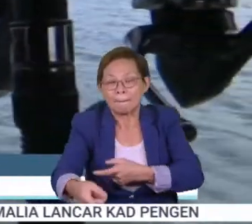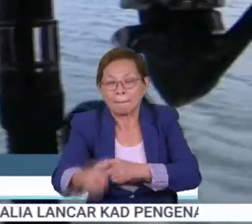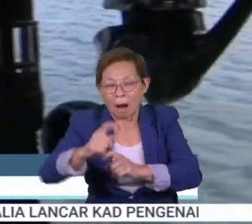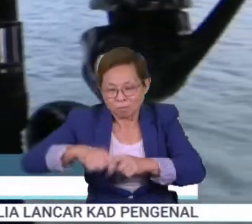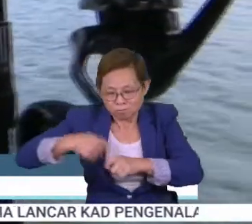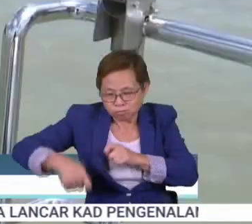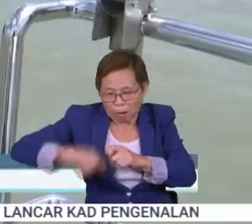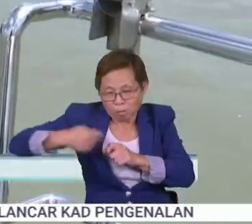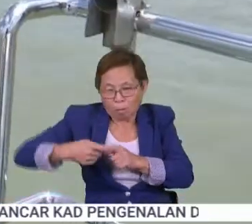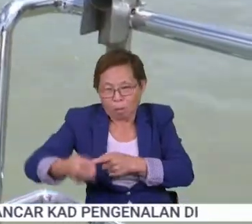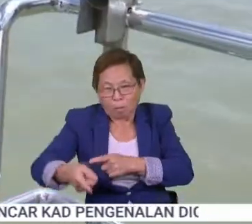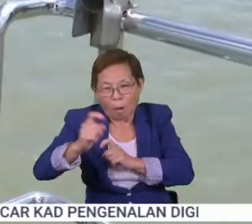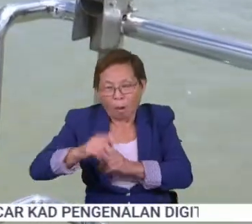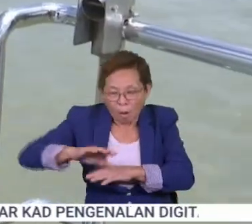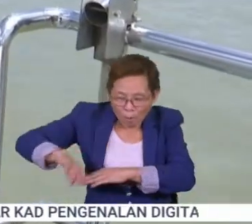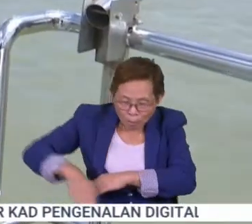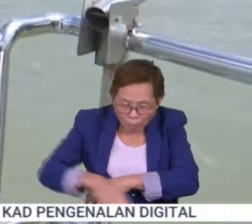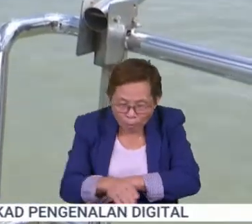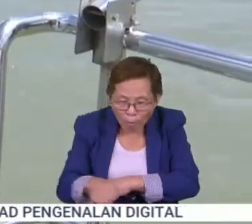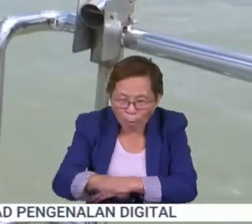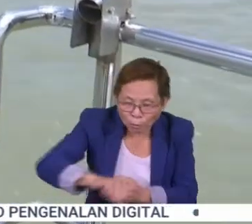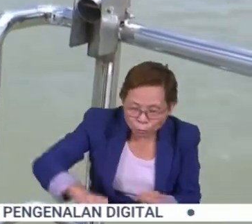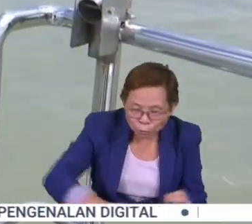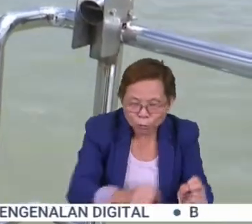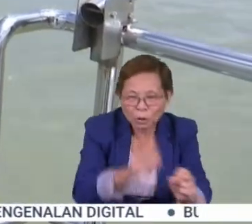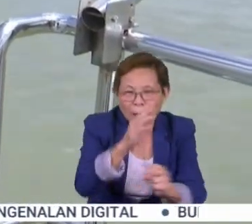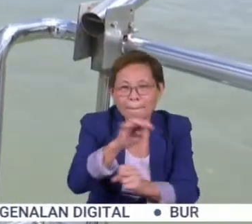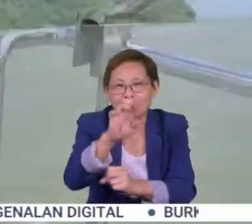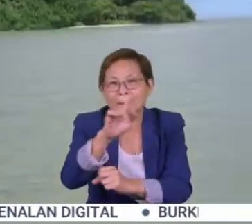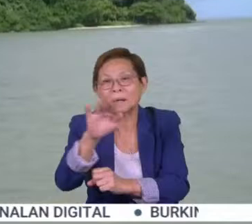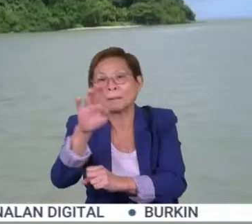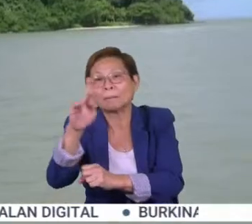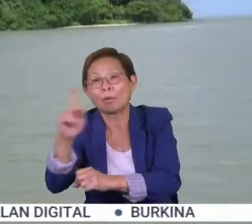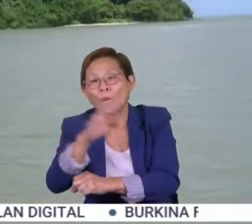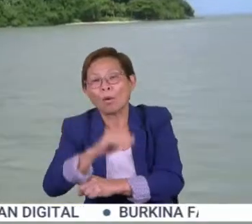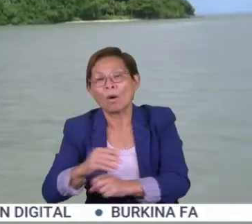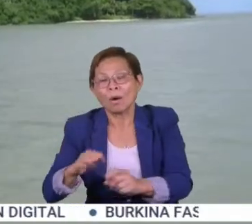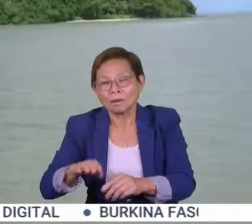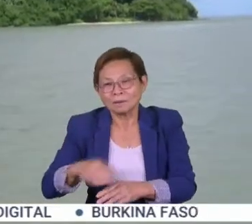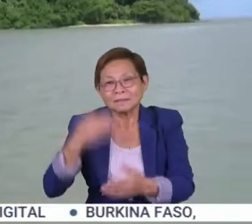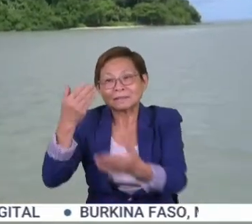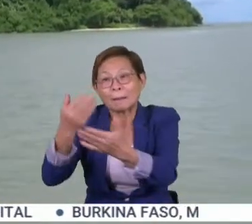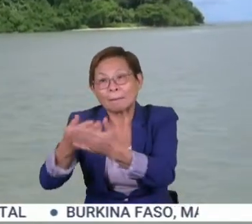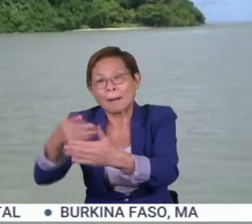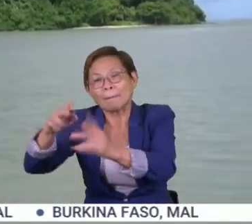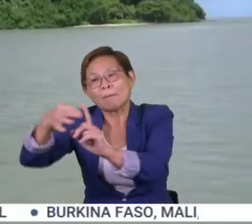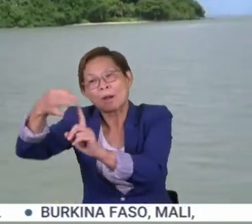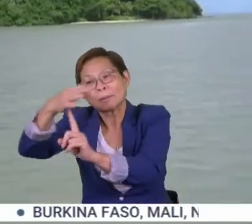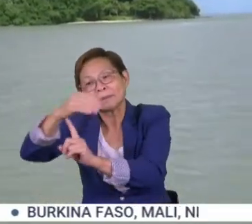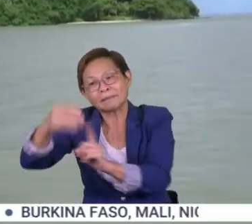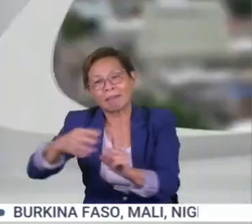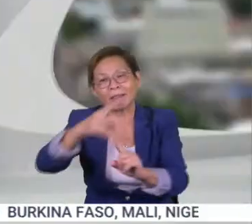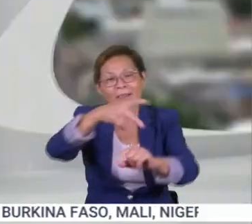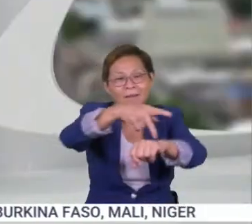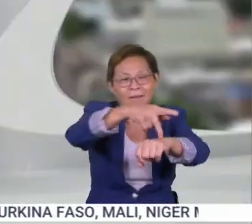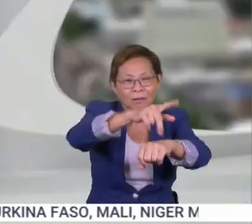seperti menyelusuri Sungai Merbuk sehingga ke Tanjung Dawai, ke Pulau Pinang dan Langkawi.